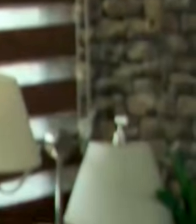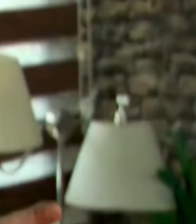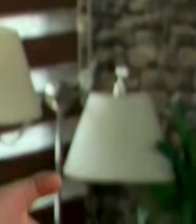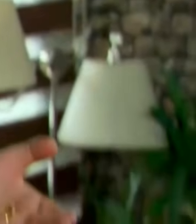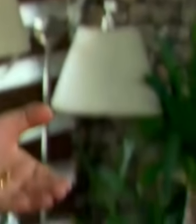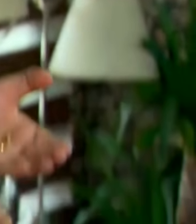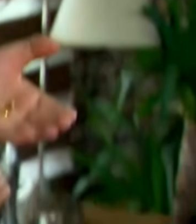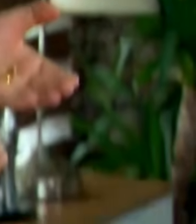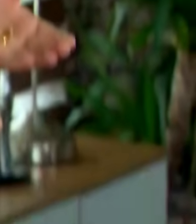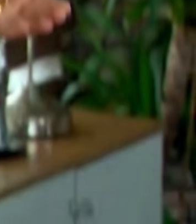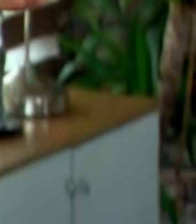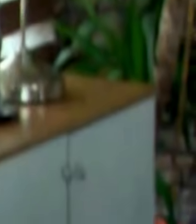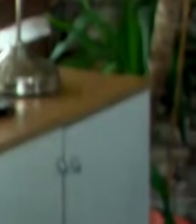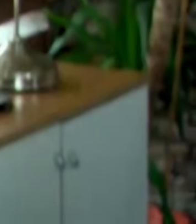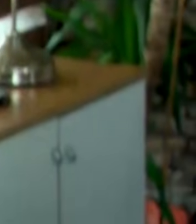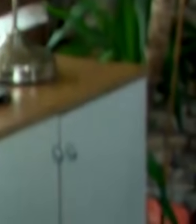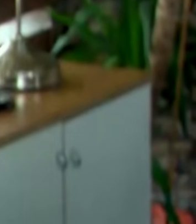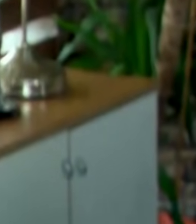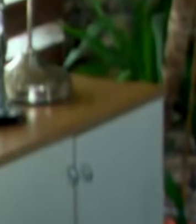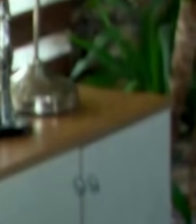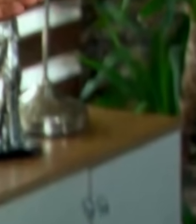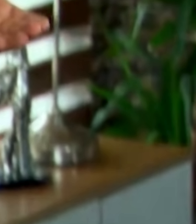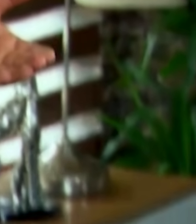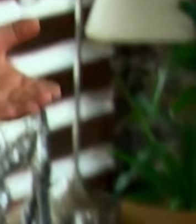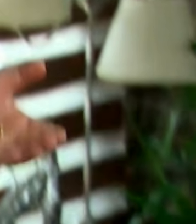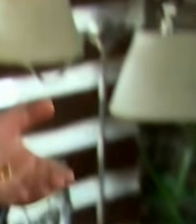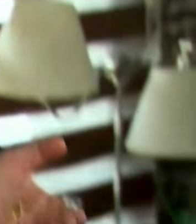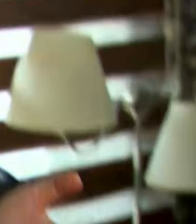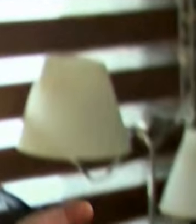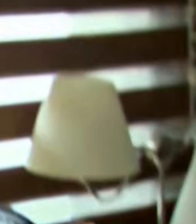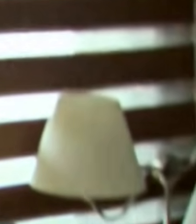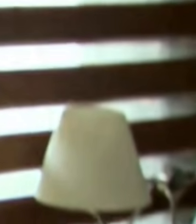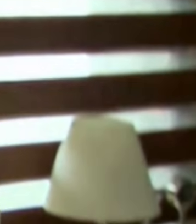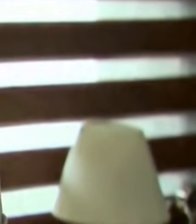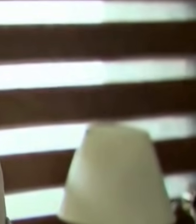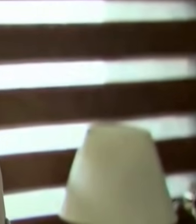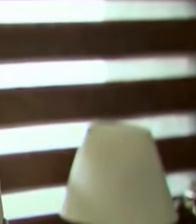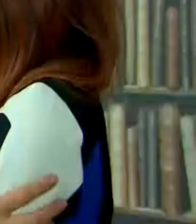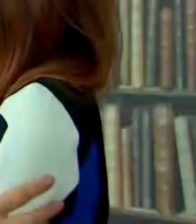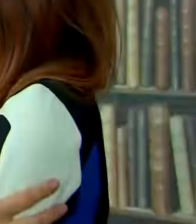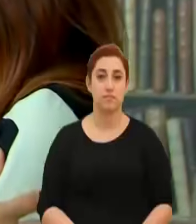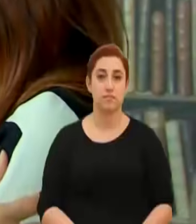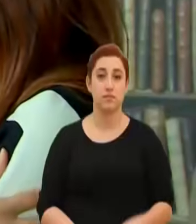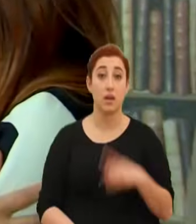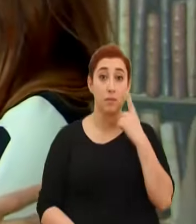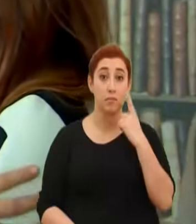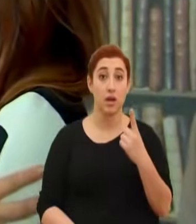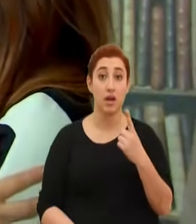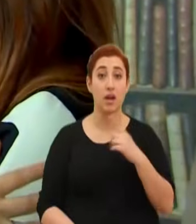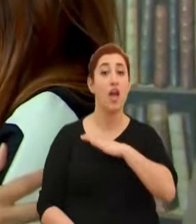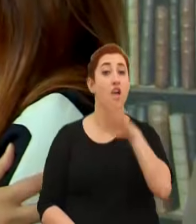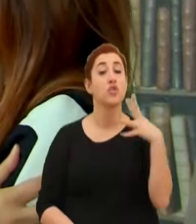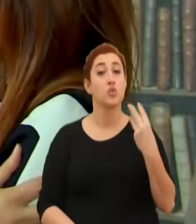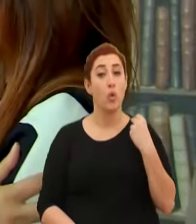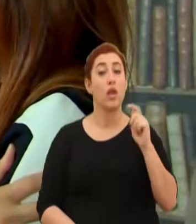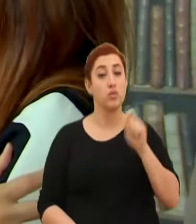Sarp rüyama fark ettirmeden kaşla göz arasında yüzüğü Cavidan'dan almış. Yüzük avucunun içinde. Bak, her şey